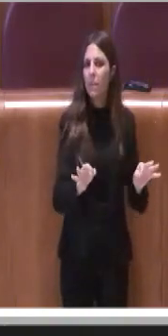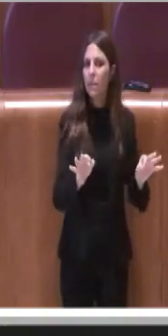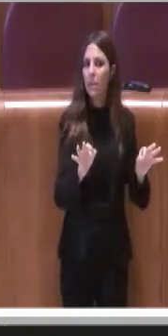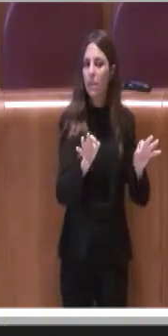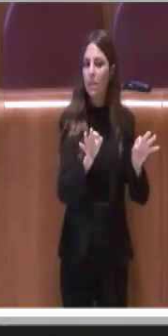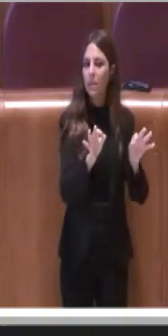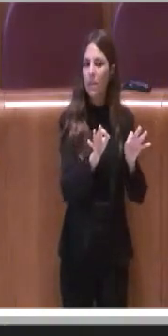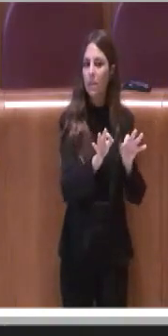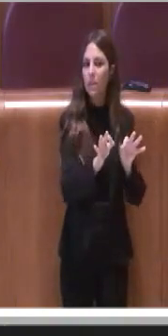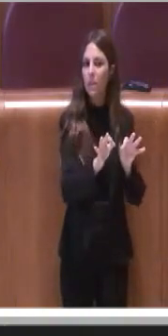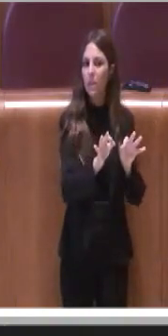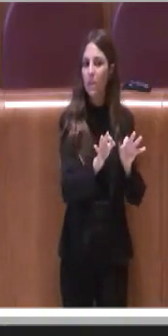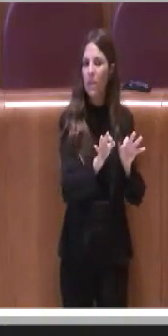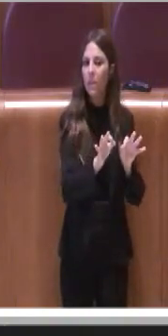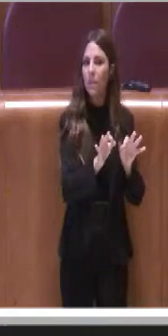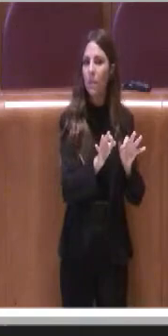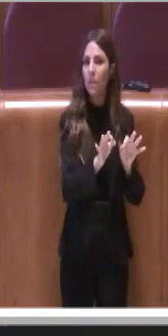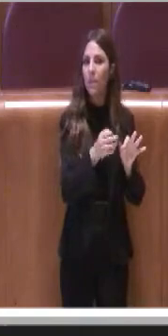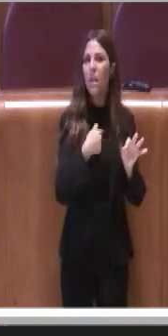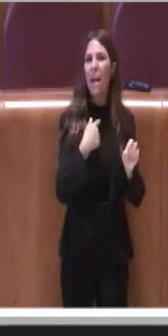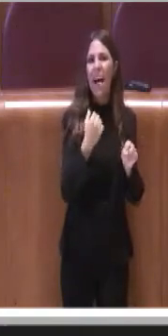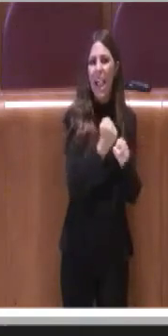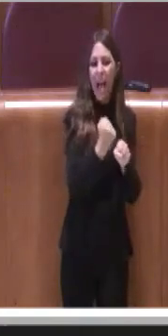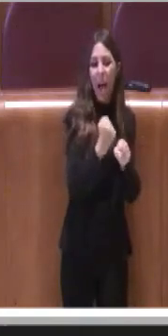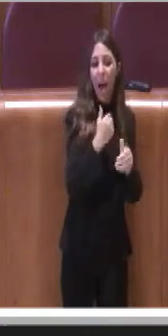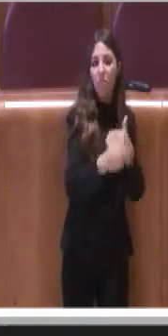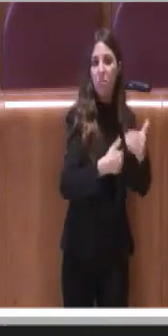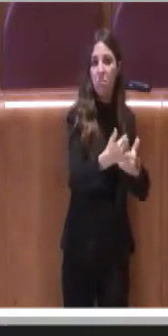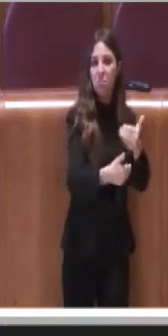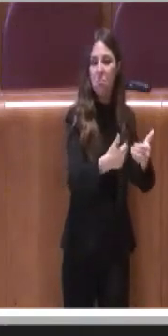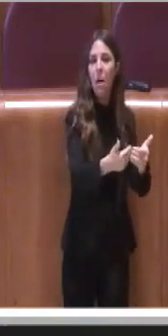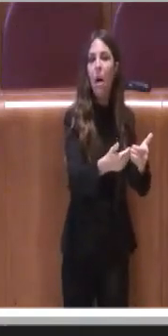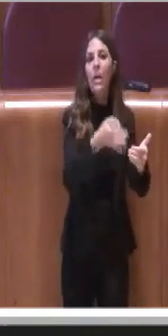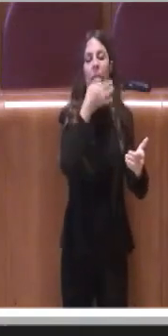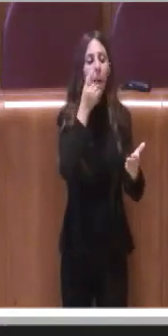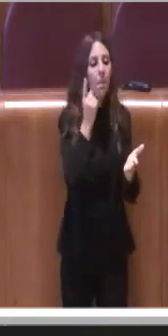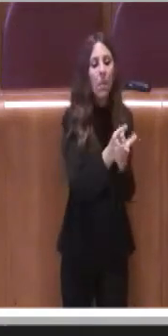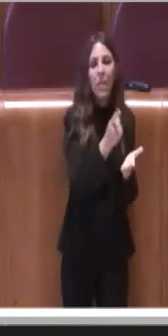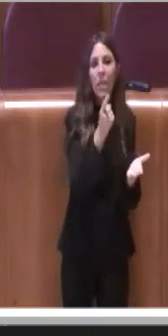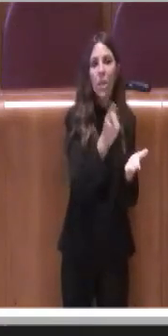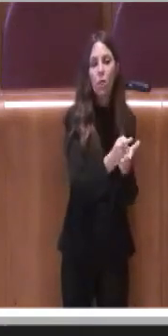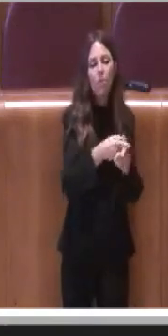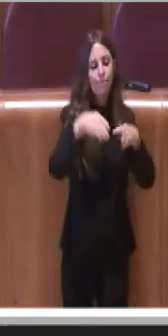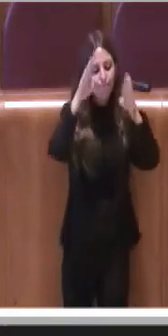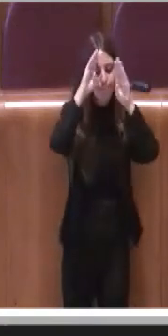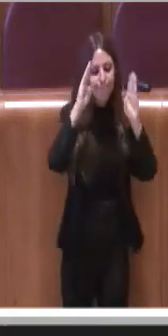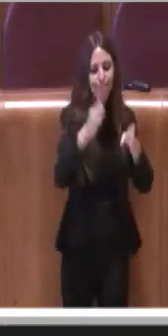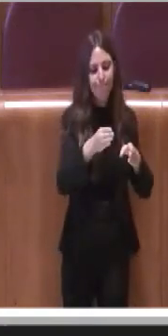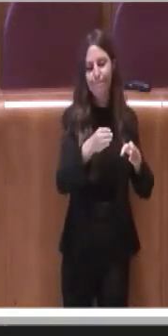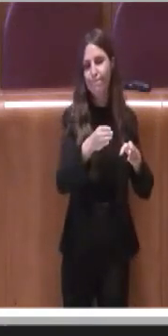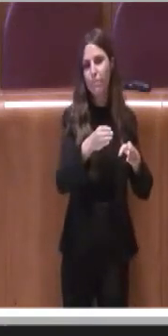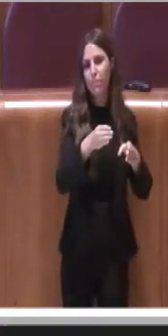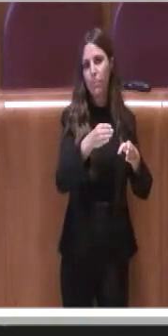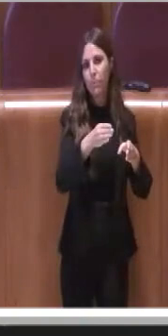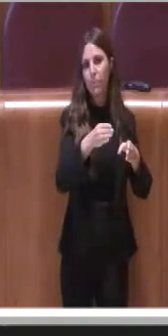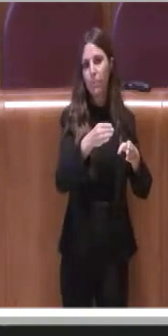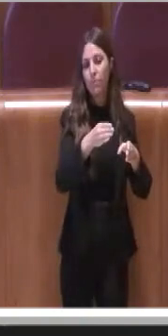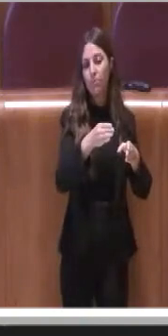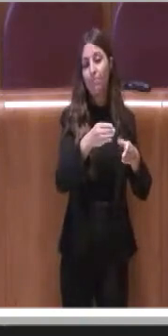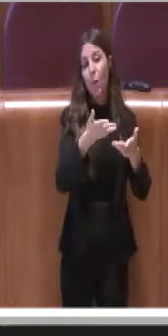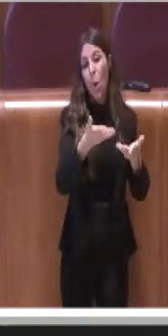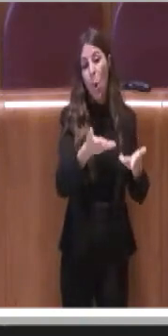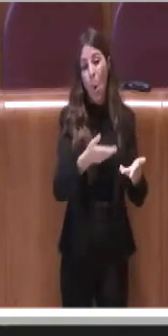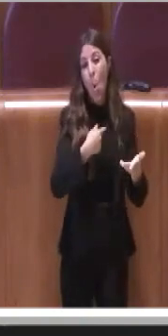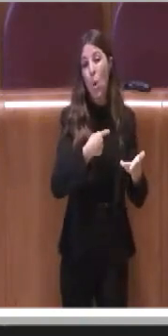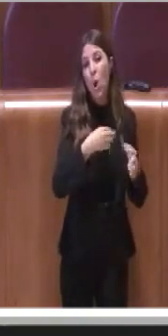positivo che si fa, tutto il lavoro che si porta avanti, per cui c'è bisogno sempre di attenzione. Ora, atto debole,